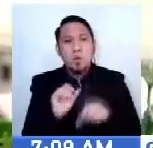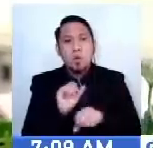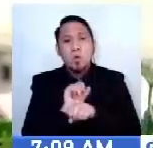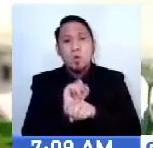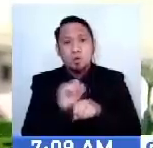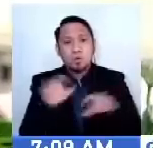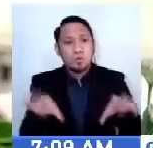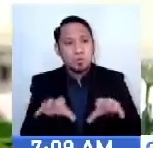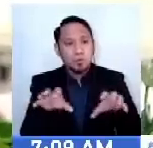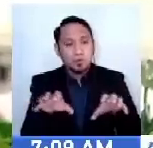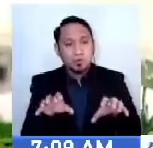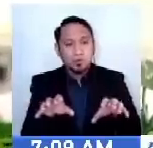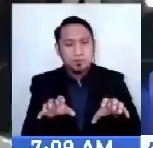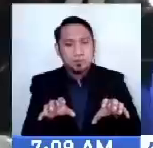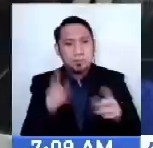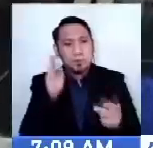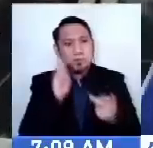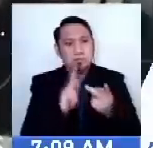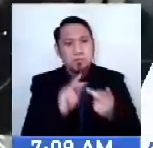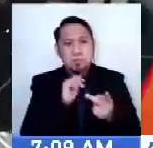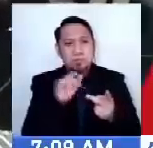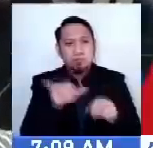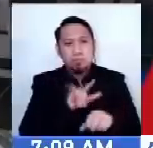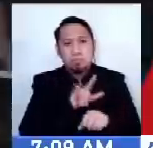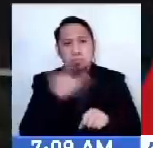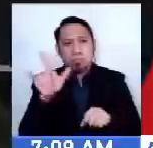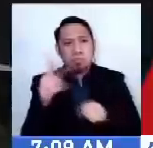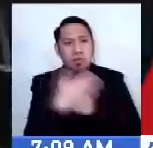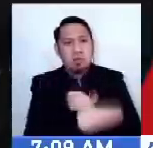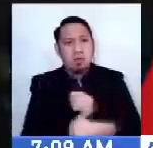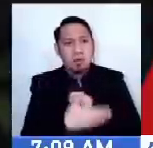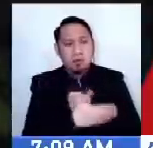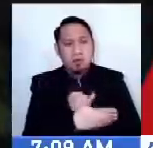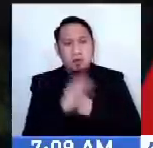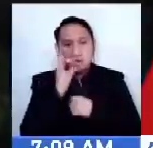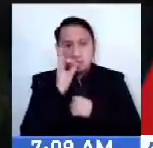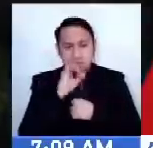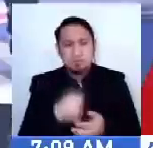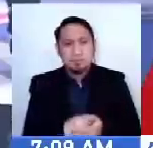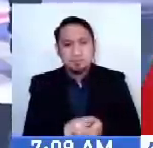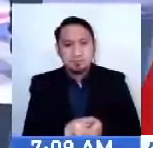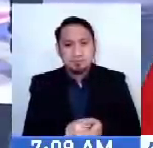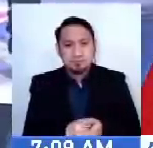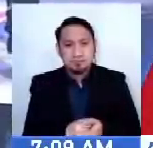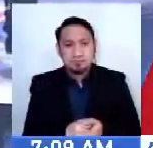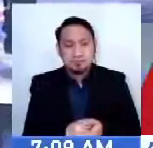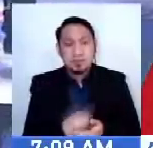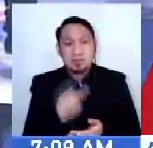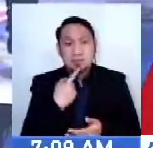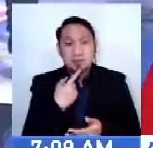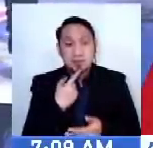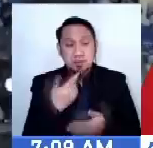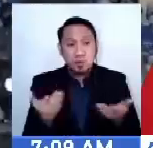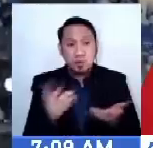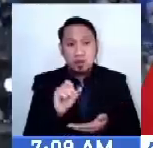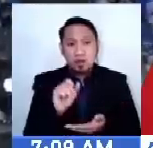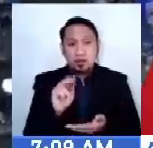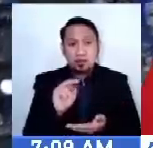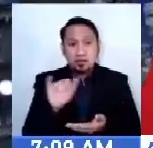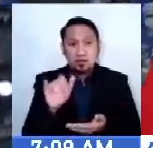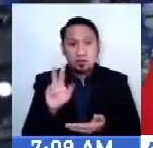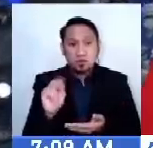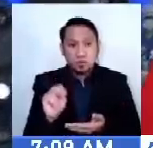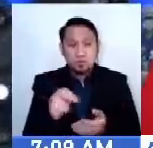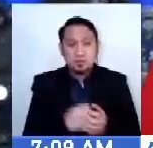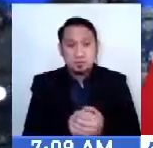mag-abroad ang mga Pinoy. Yan ang kanya sinabi sa dinaluhang prayer rally sa pinaglabanan shrine sa San Juan City noong Sabado. Kasama